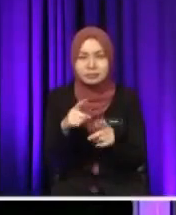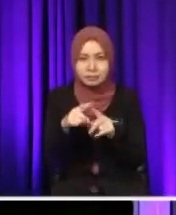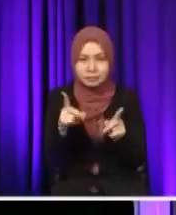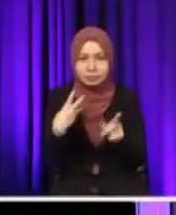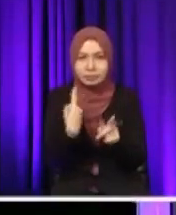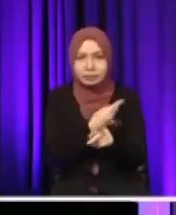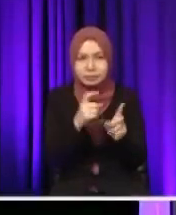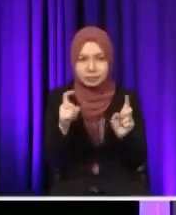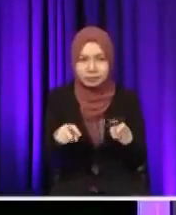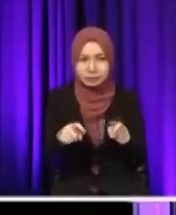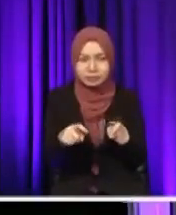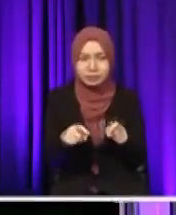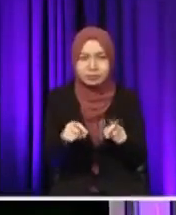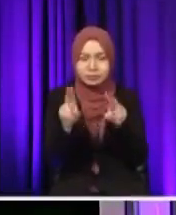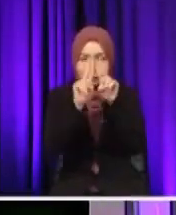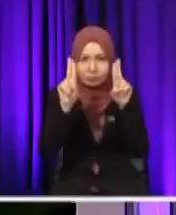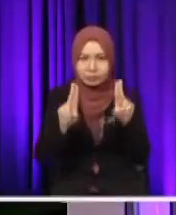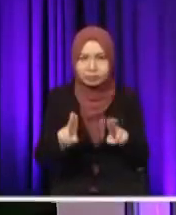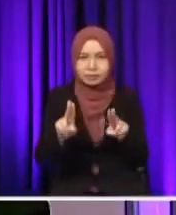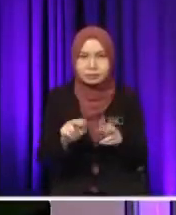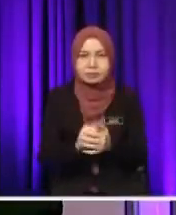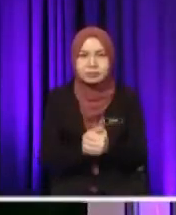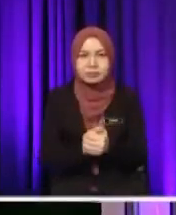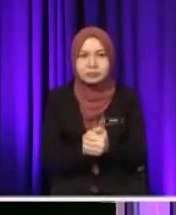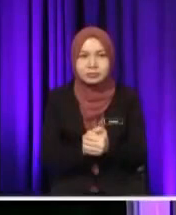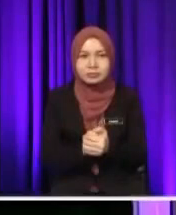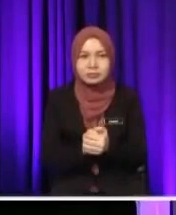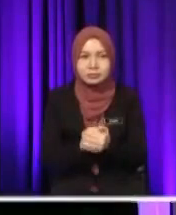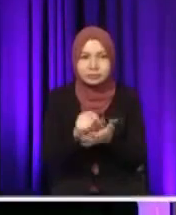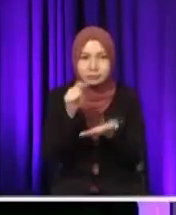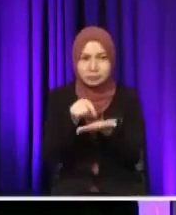uji adakah dia memenuhi ciri-ciri sabun.